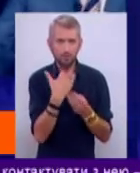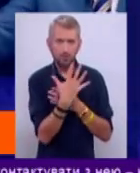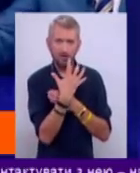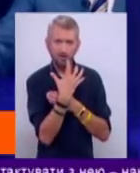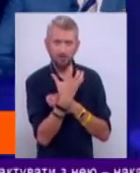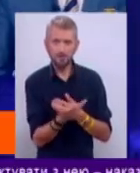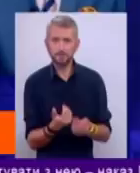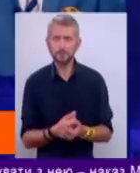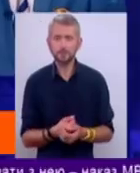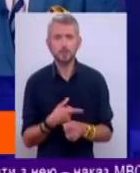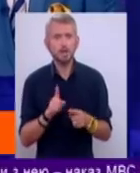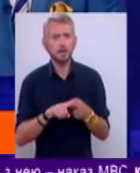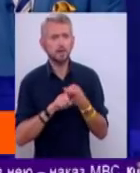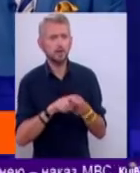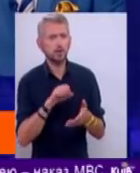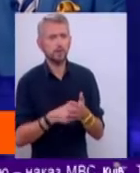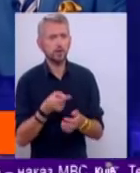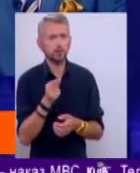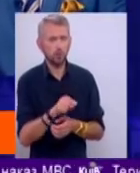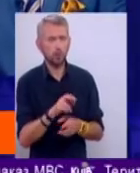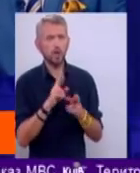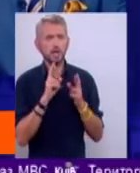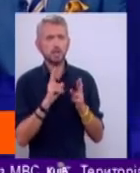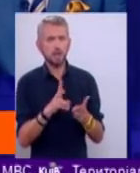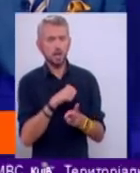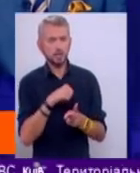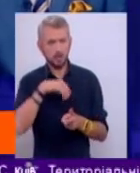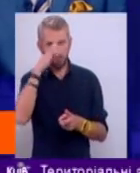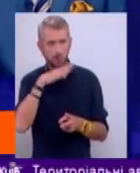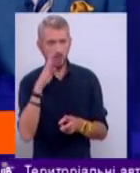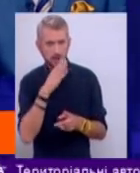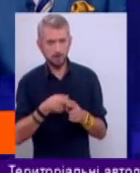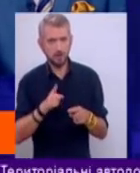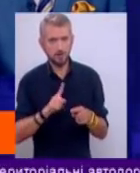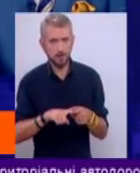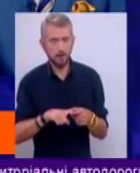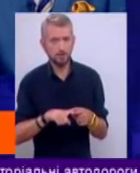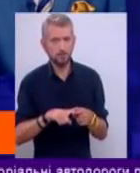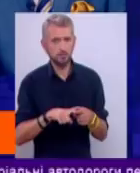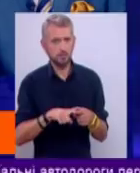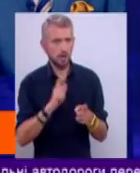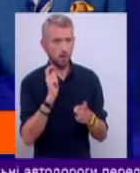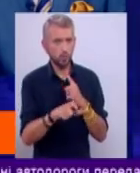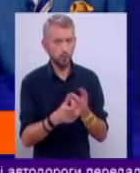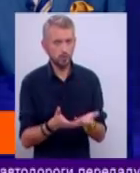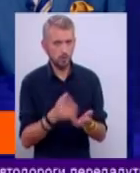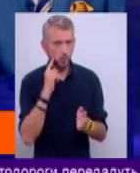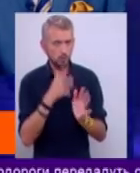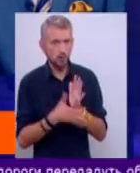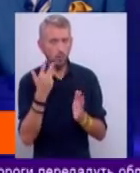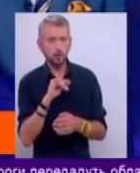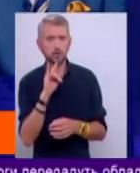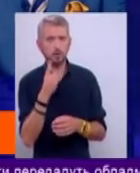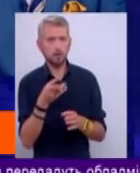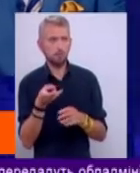робити. Прошу. Ну, це залежить від того, як самі батьки на це ну, реагують. Розумієте, коли